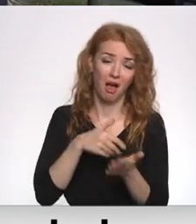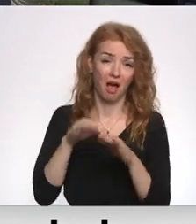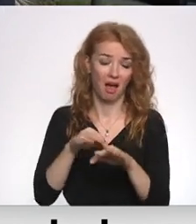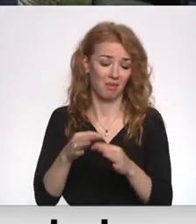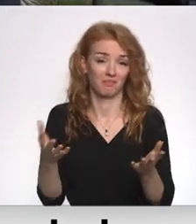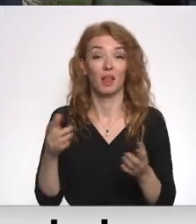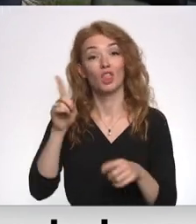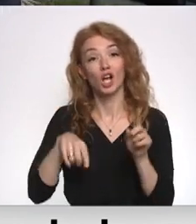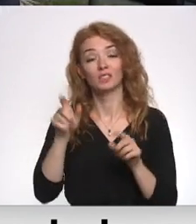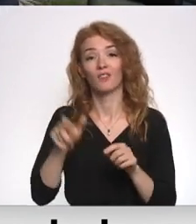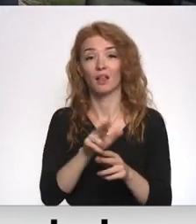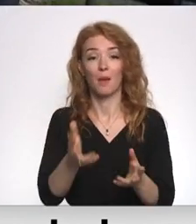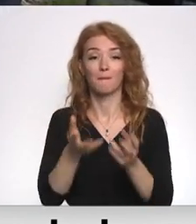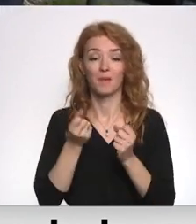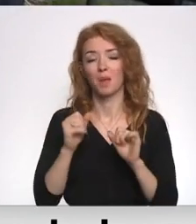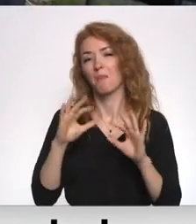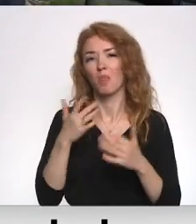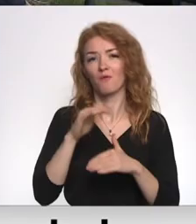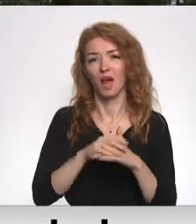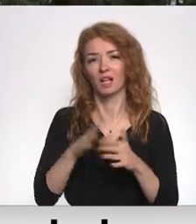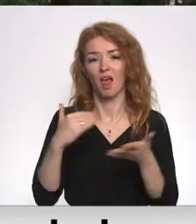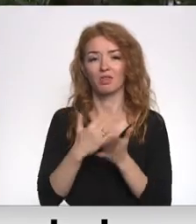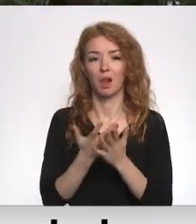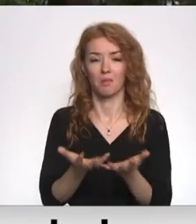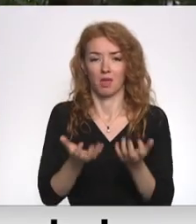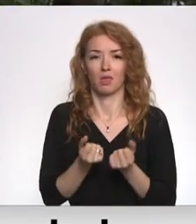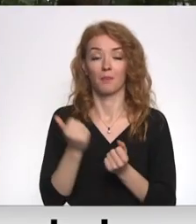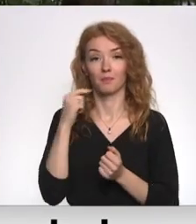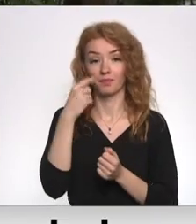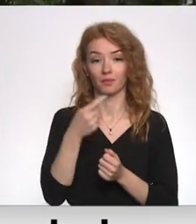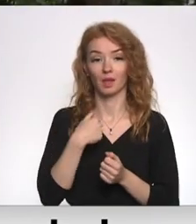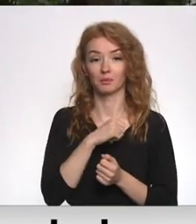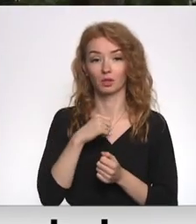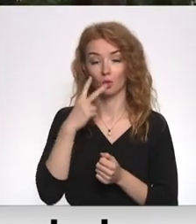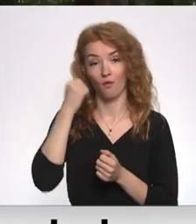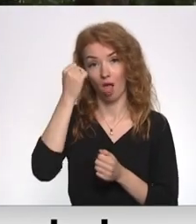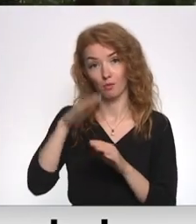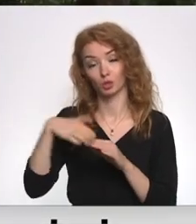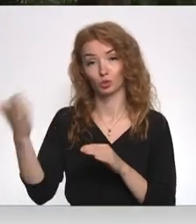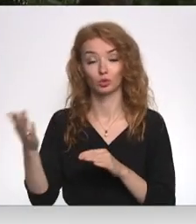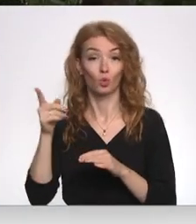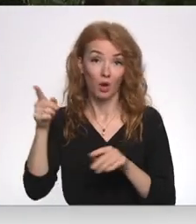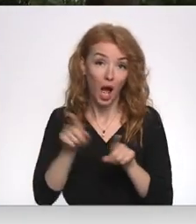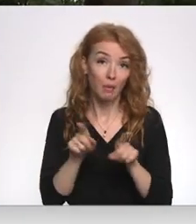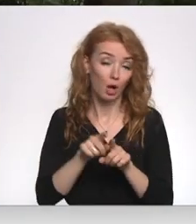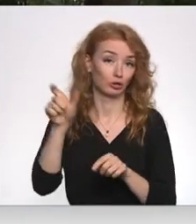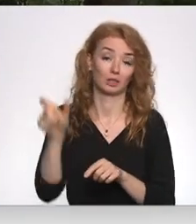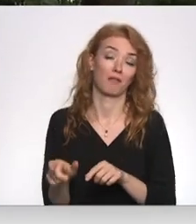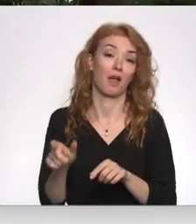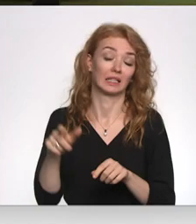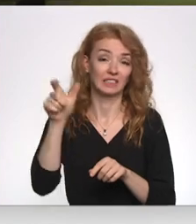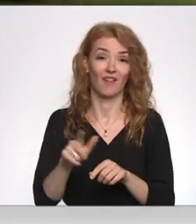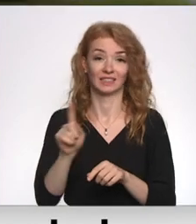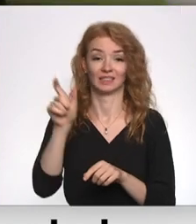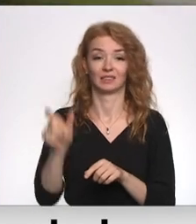cilvēki, kas nepieņem, bet lielākā daļa, manuprāt, diezgan ļoti labi pieņem. Es no Valmieras puses un tur arī staigā, bet kāds aizspriedums, cilvēki paliek